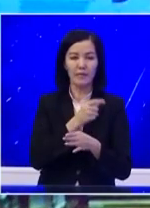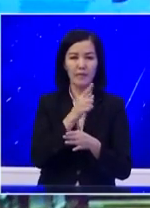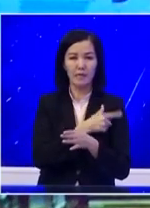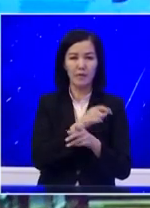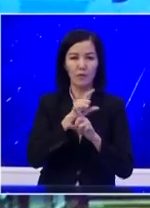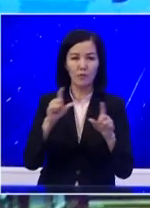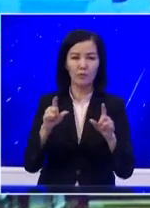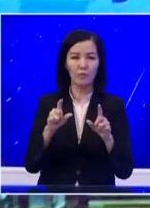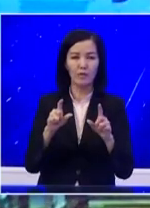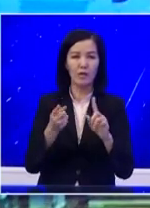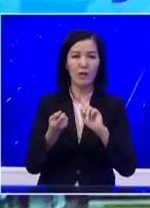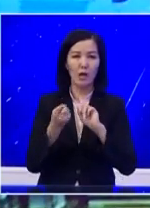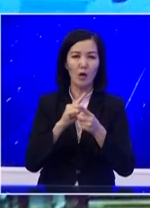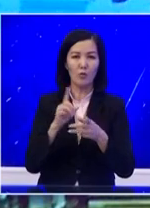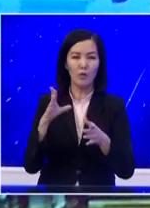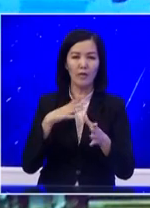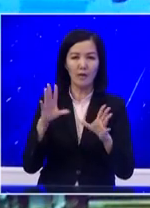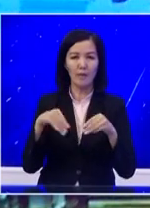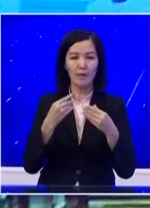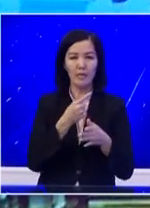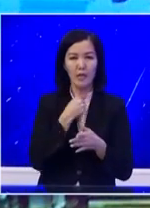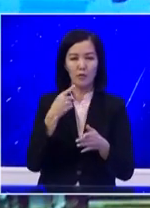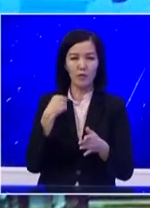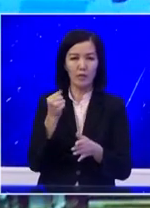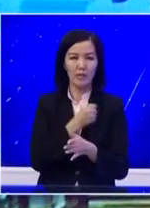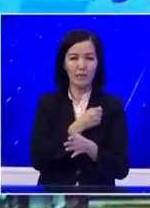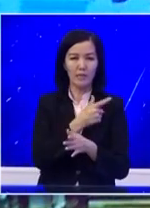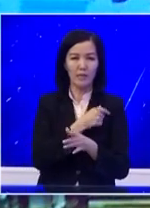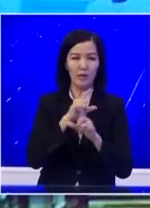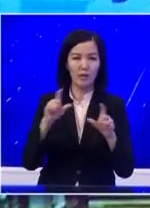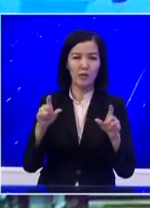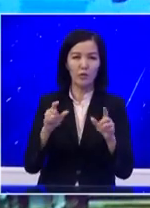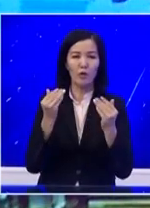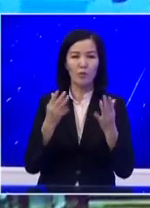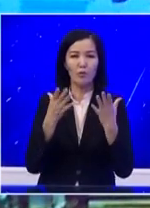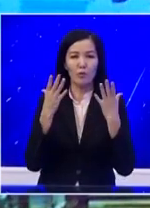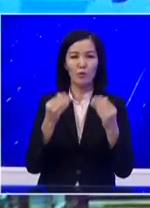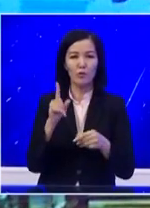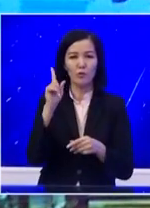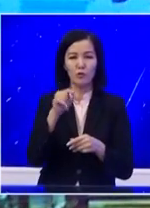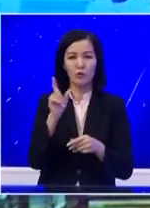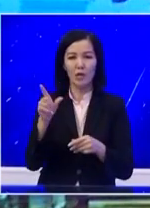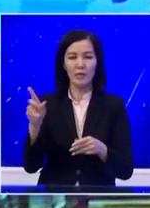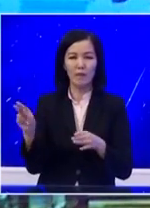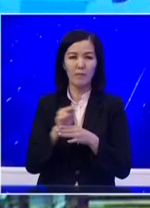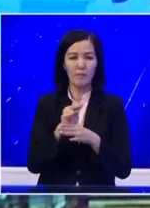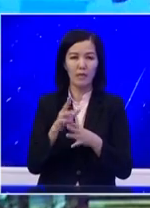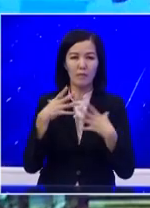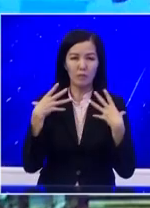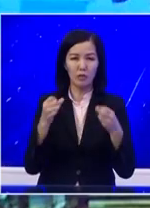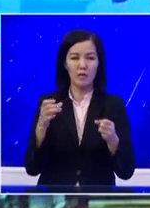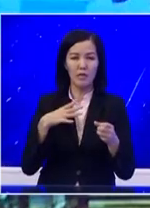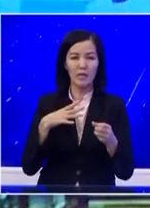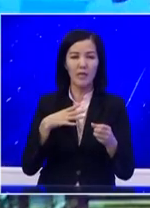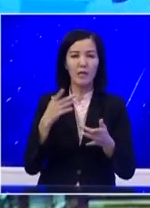ретінде қолданысқа берілді. Бірі Талдықорған әскери гарнизонының госпиталі. Мұнда бүгінге дейін 100-ден аса адам емделіп шыққан.